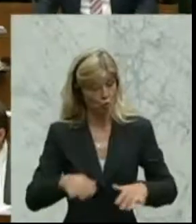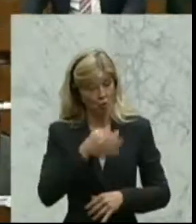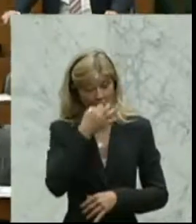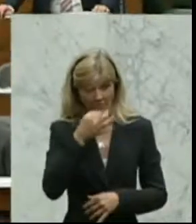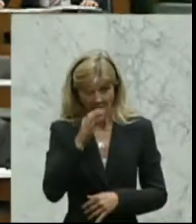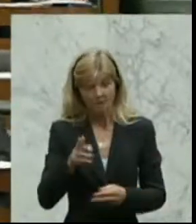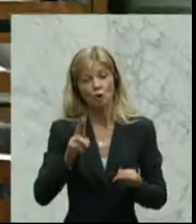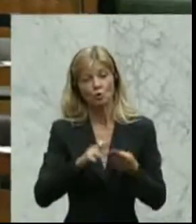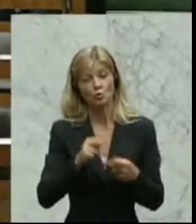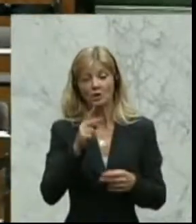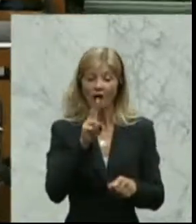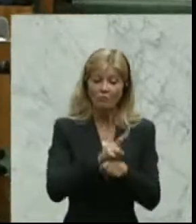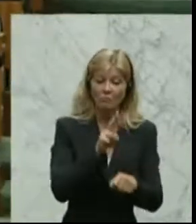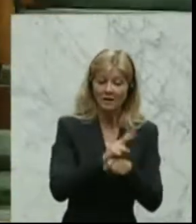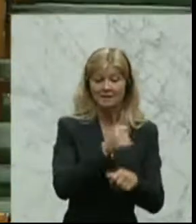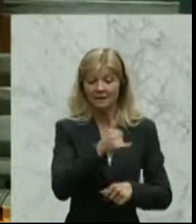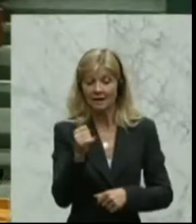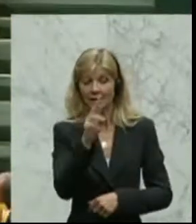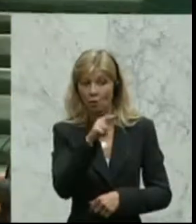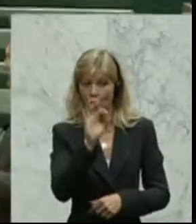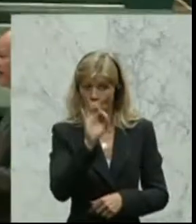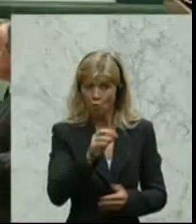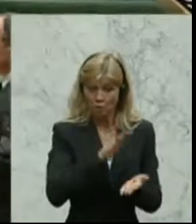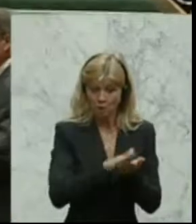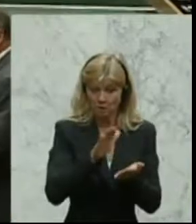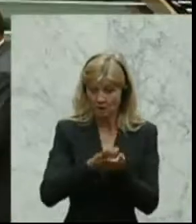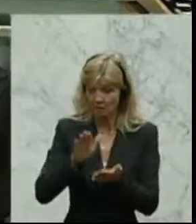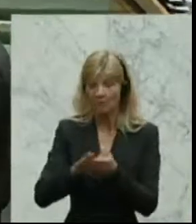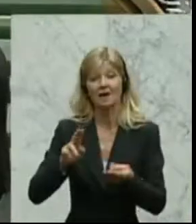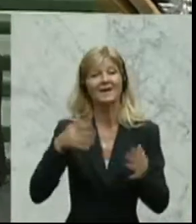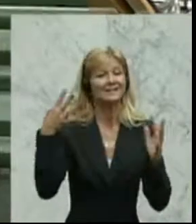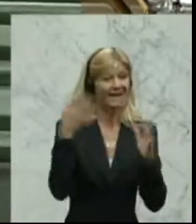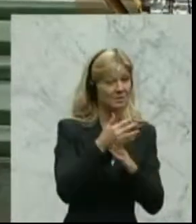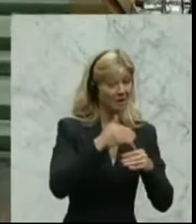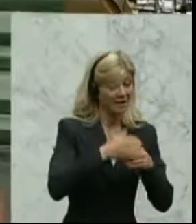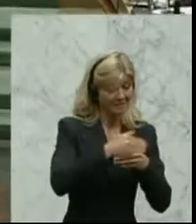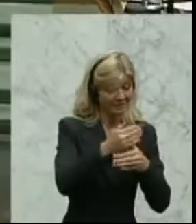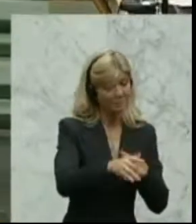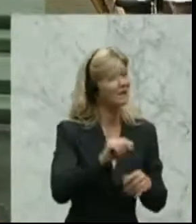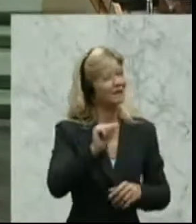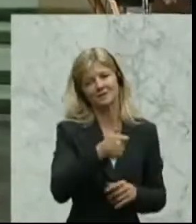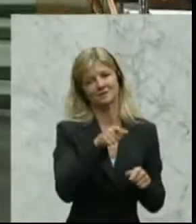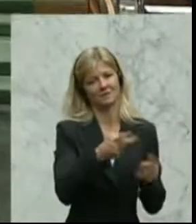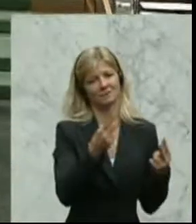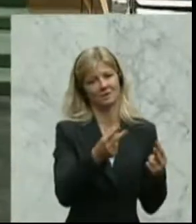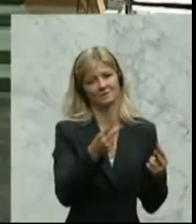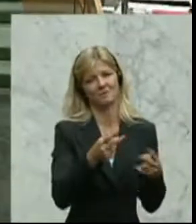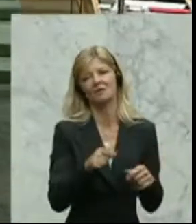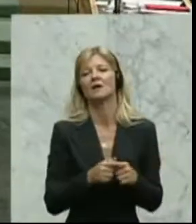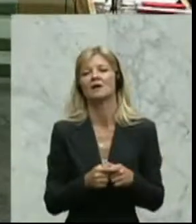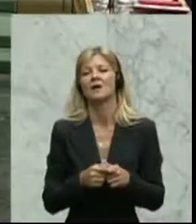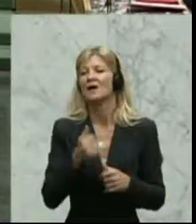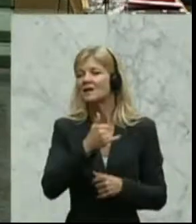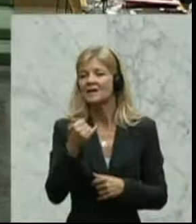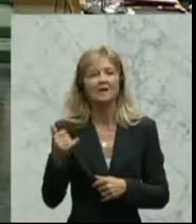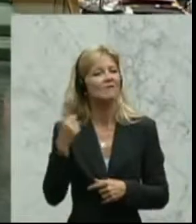Die Transparenzdatenbank ist das Erste. Und jeder, der will, dass dieses Land funktioniert, muss schauen, dass die zuerst einmal schnell funktioniert, damit